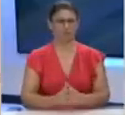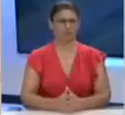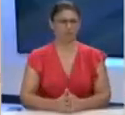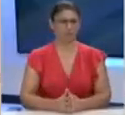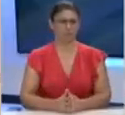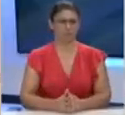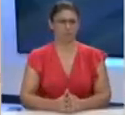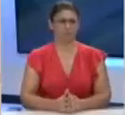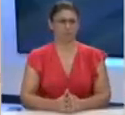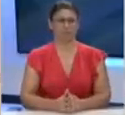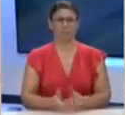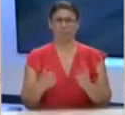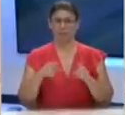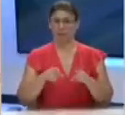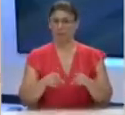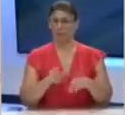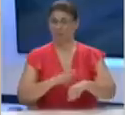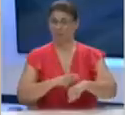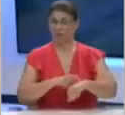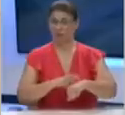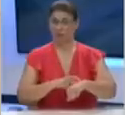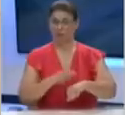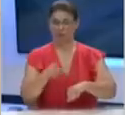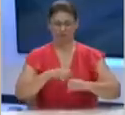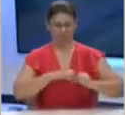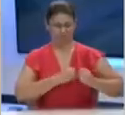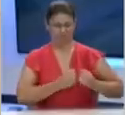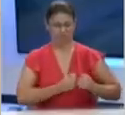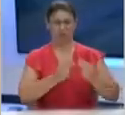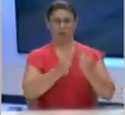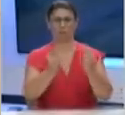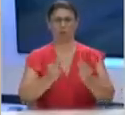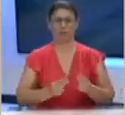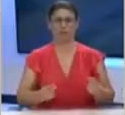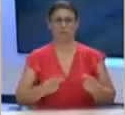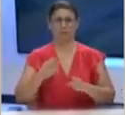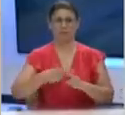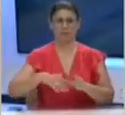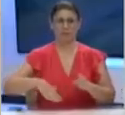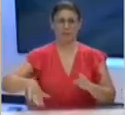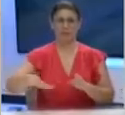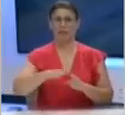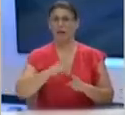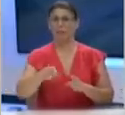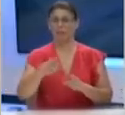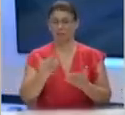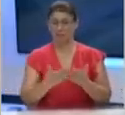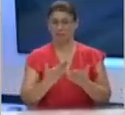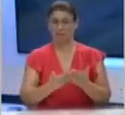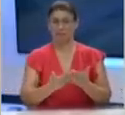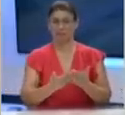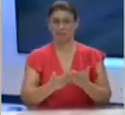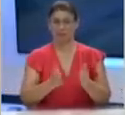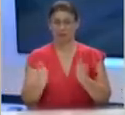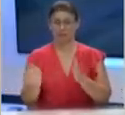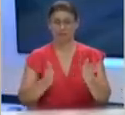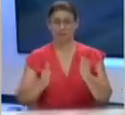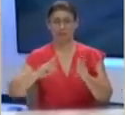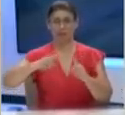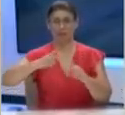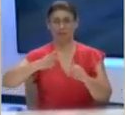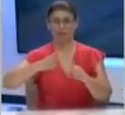Την ίδια ώρα που καταγράφεται αυτή η αποκαρδιωτική επίδοση, η χώρα μας σύμφωνα με τα στοιχεία κατευθύνει το